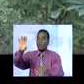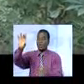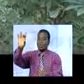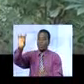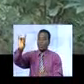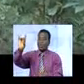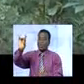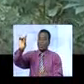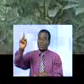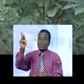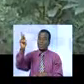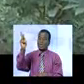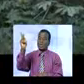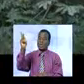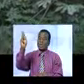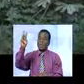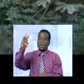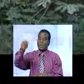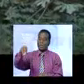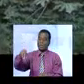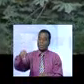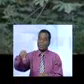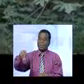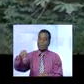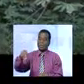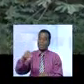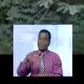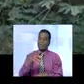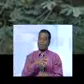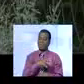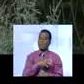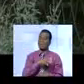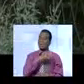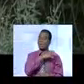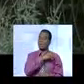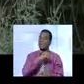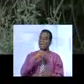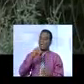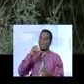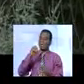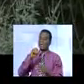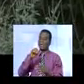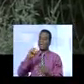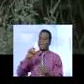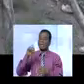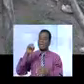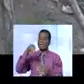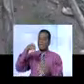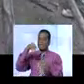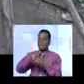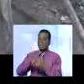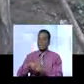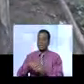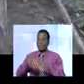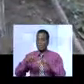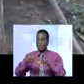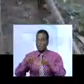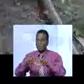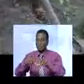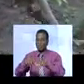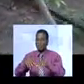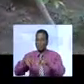qu'elle parcourt. Nous sommes à Adiapo, dans la commune de Songo. C'est dans ce champ de manioc et de